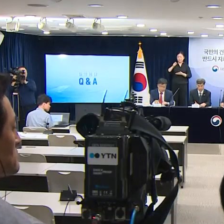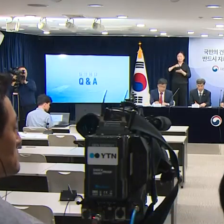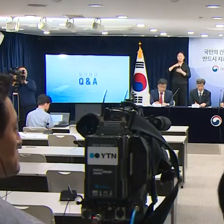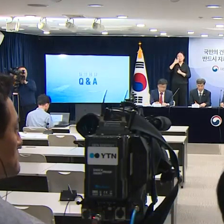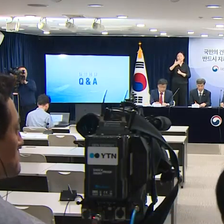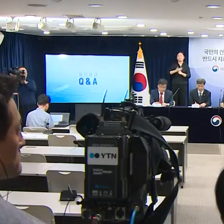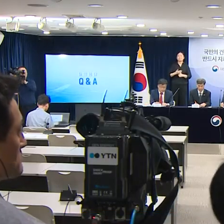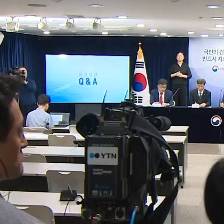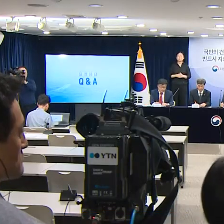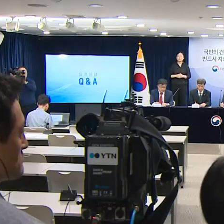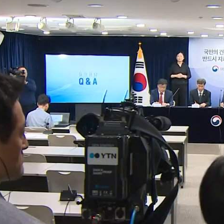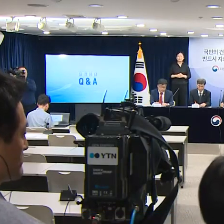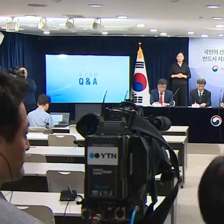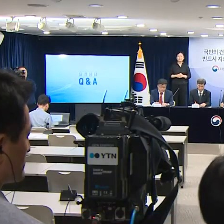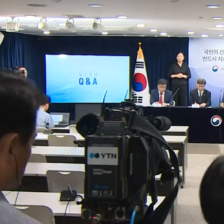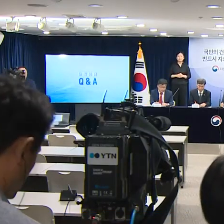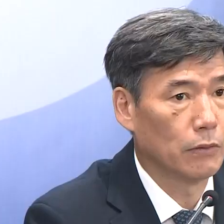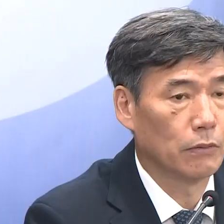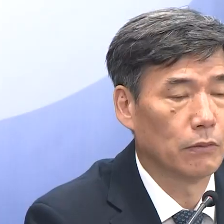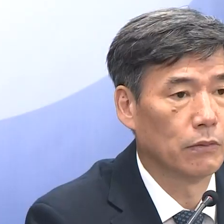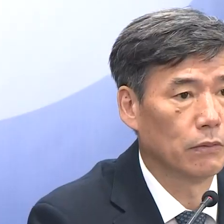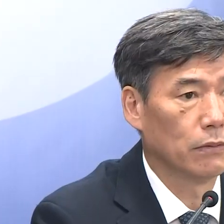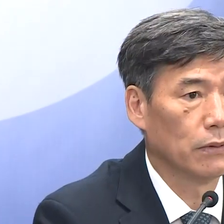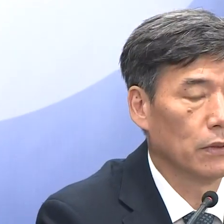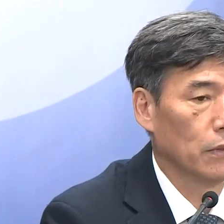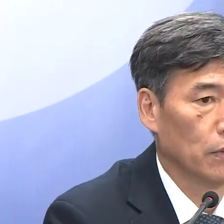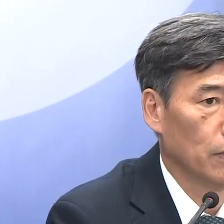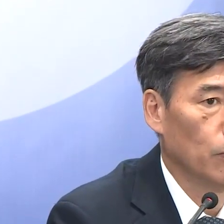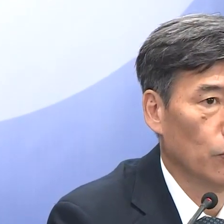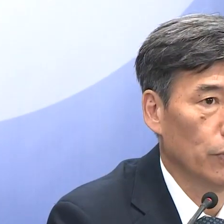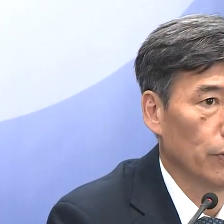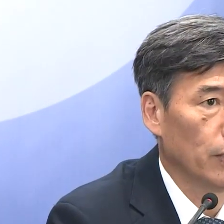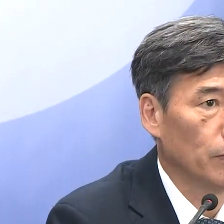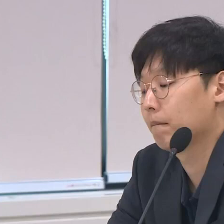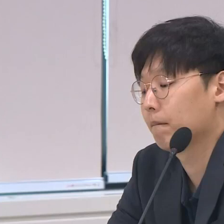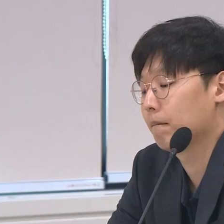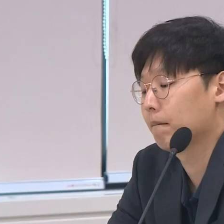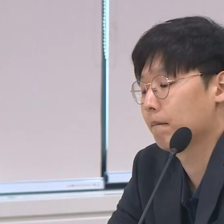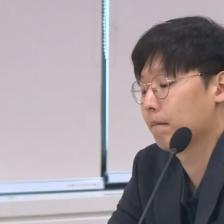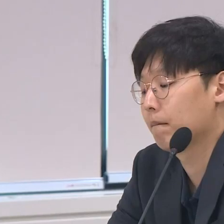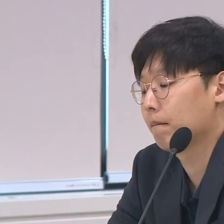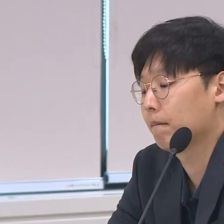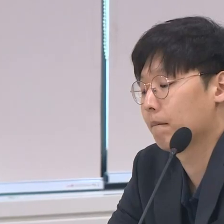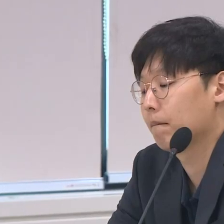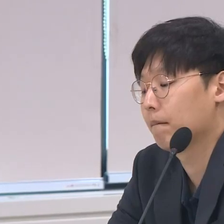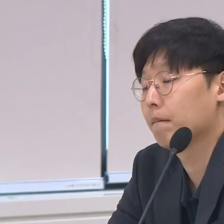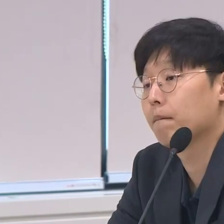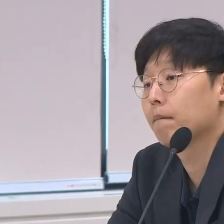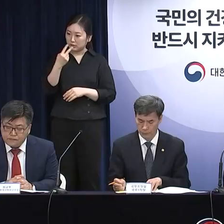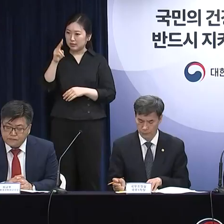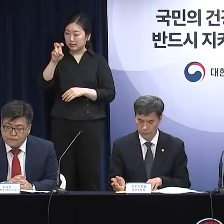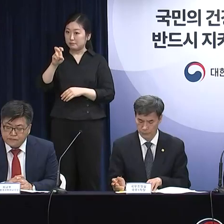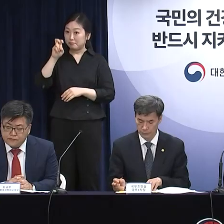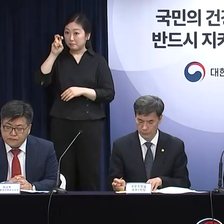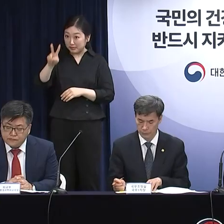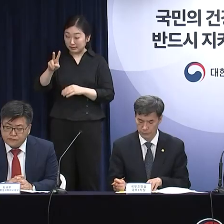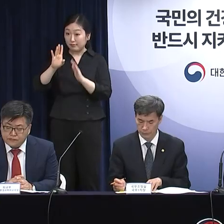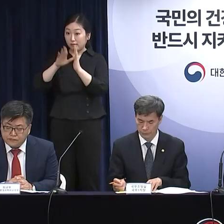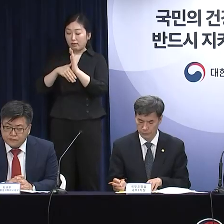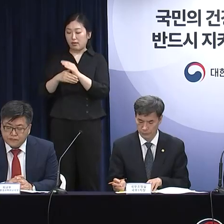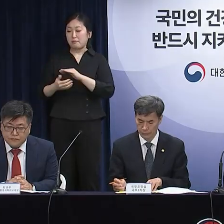Südkorea bei der Welthandelsorganisation verklagte seit der versuchte es soll nicht erneut das Meerwasser vor